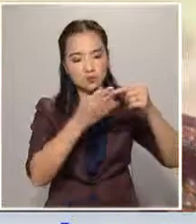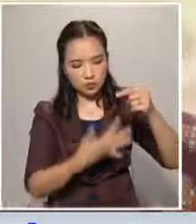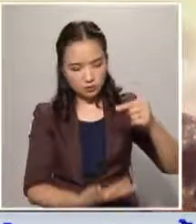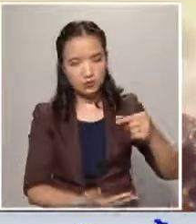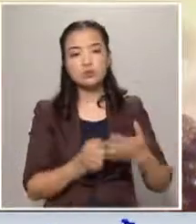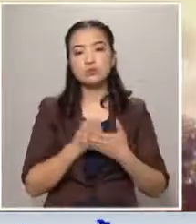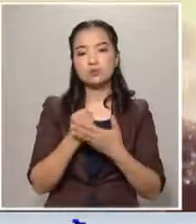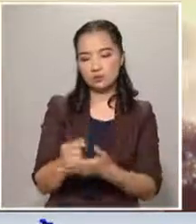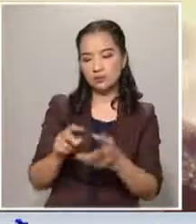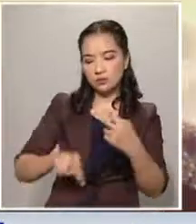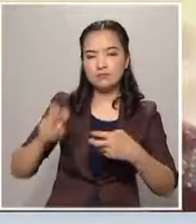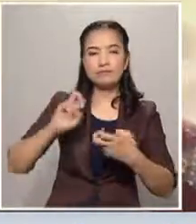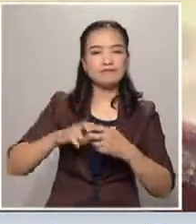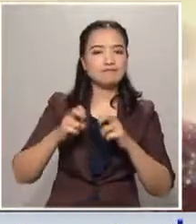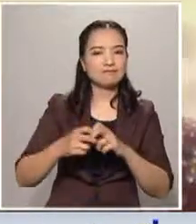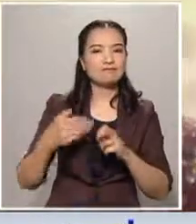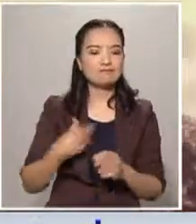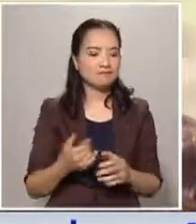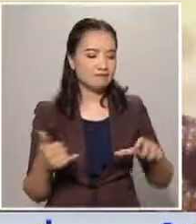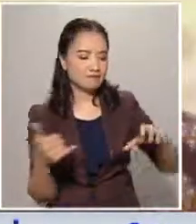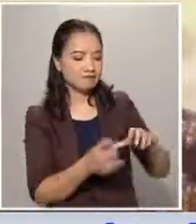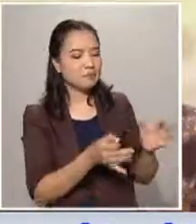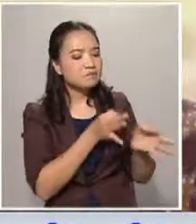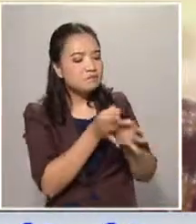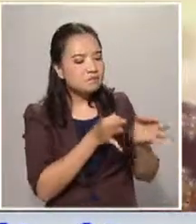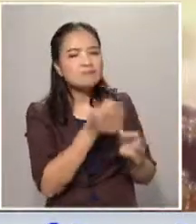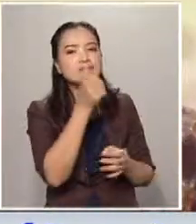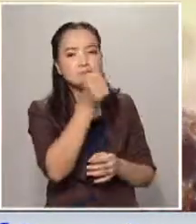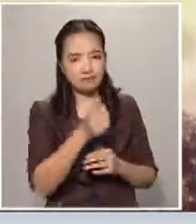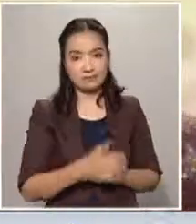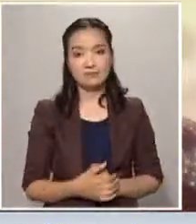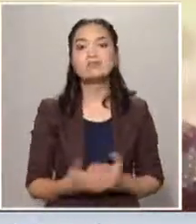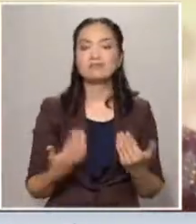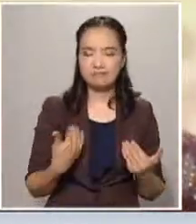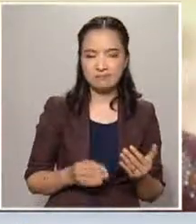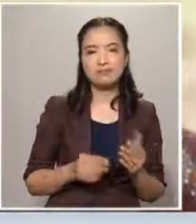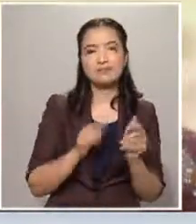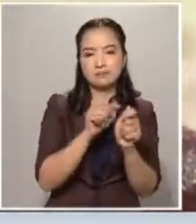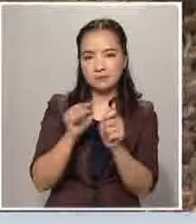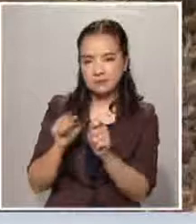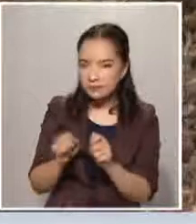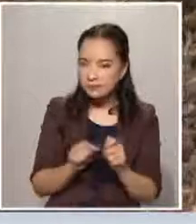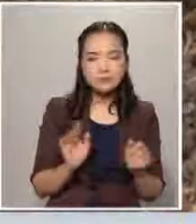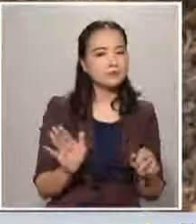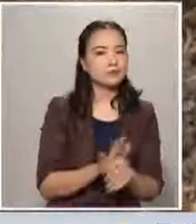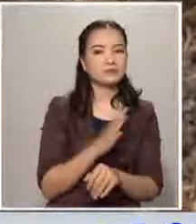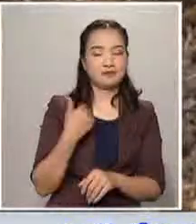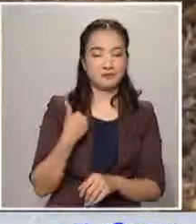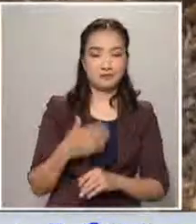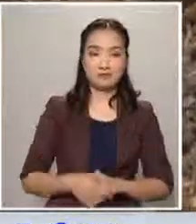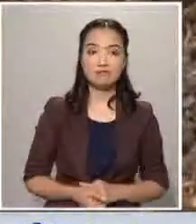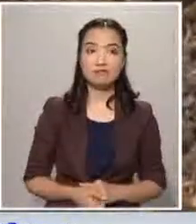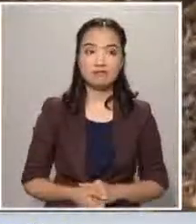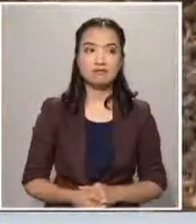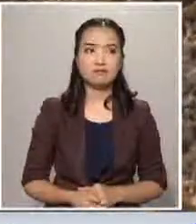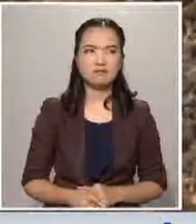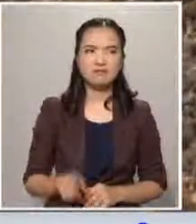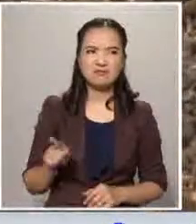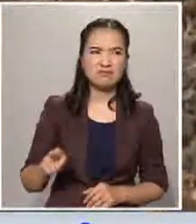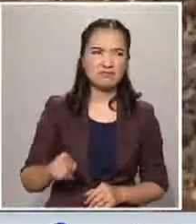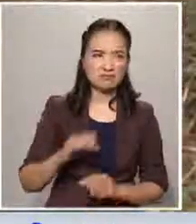ทุกปัญหานะครับก็ไปปรึกษาได้ธนาคารทุกแห่งนะครับซึ่งมีอยู่ทุกอำเภอเลยนะครับ แล้วใครเอาปูนอะไรม